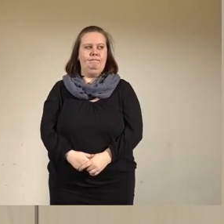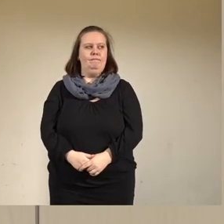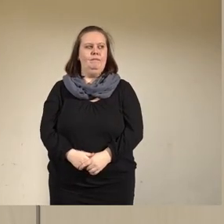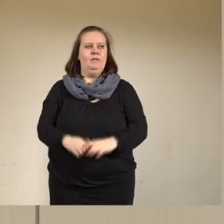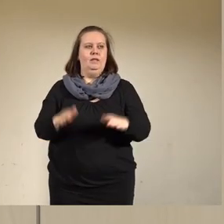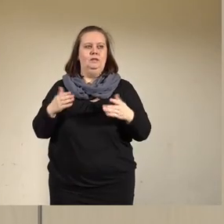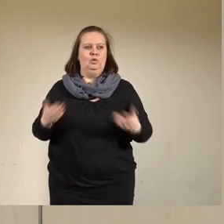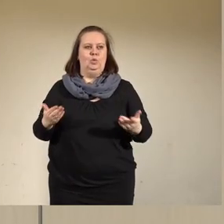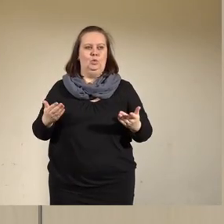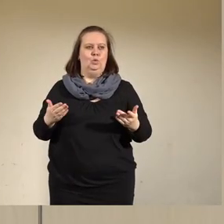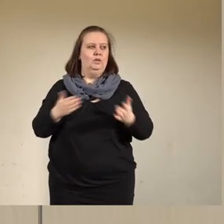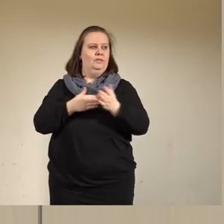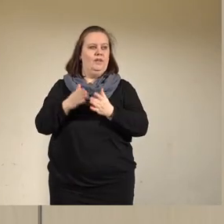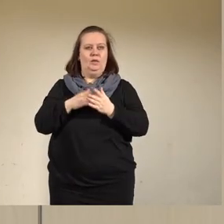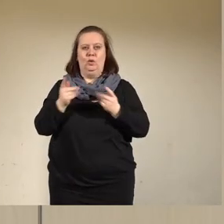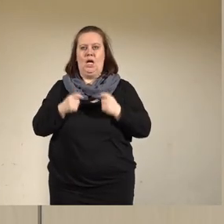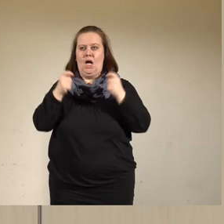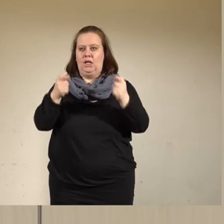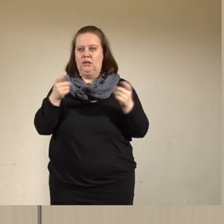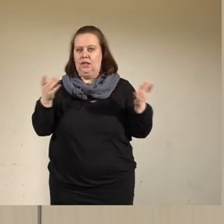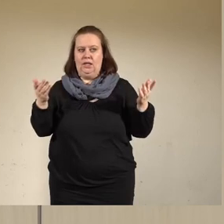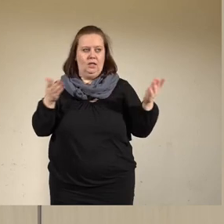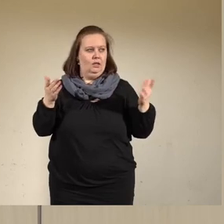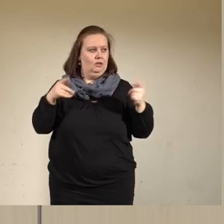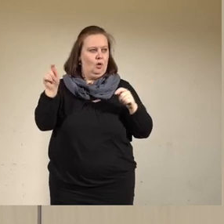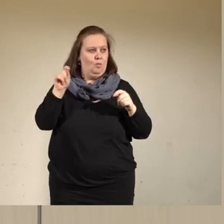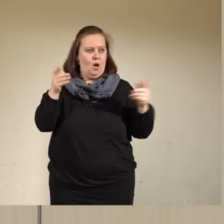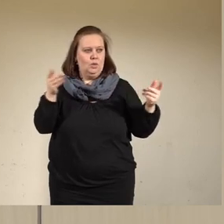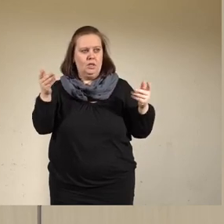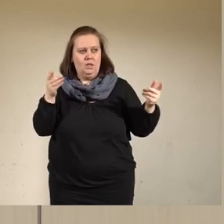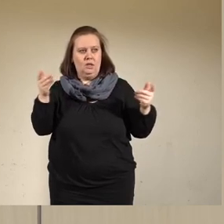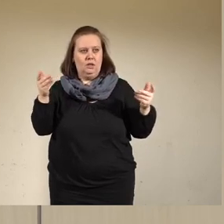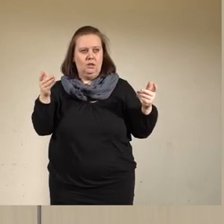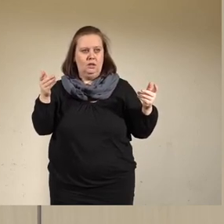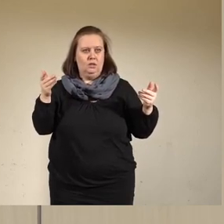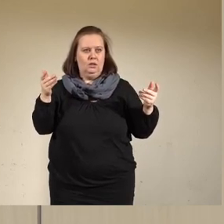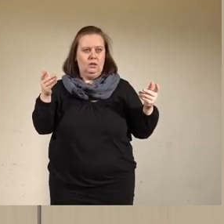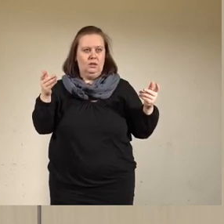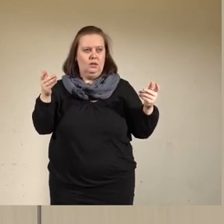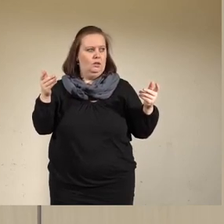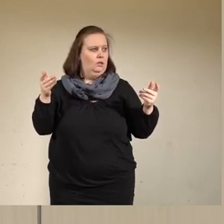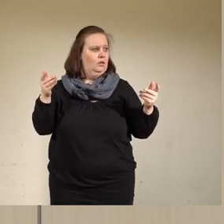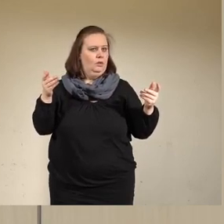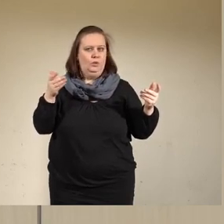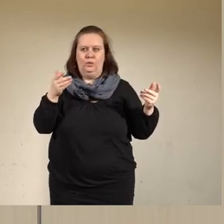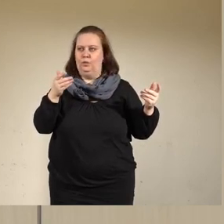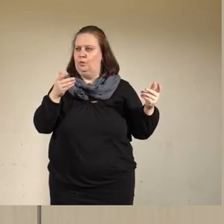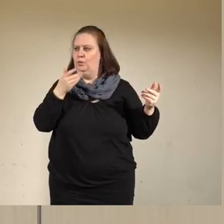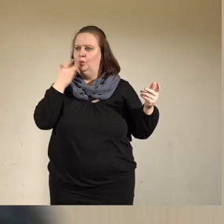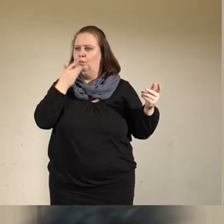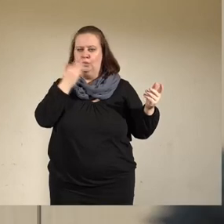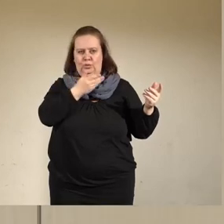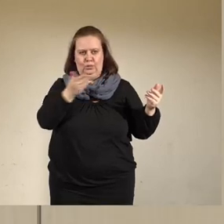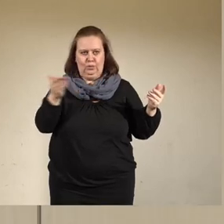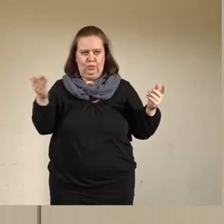So, weitere noch Anträge aus der Pause heraus, das sehe ich